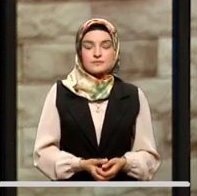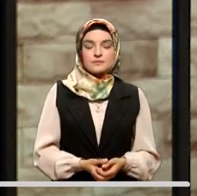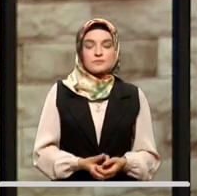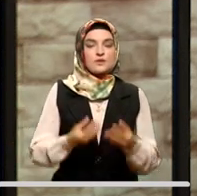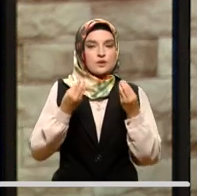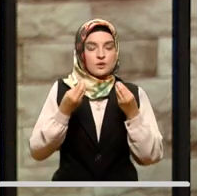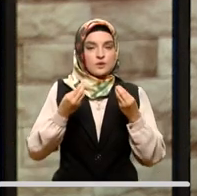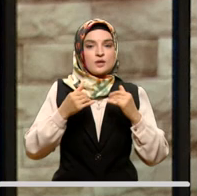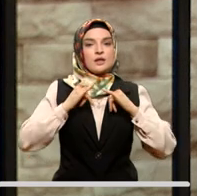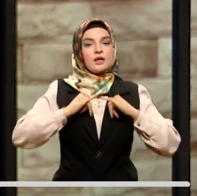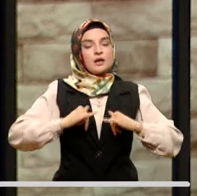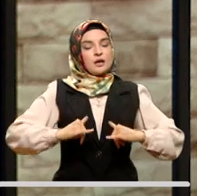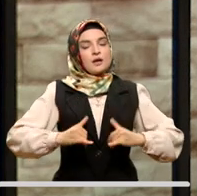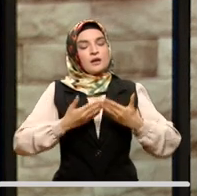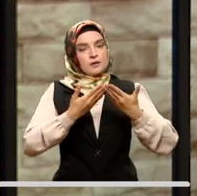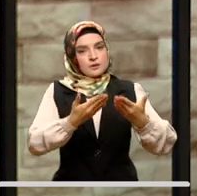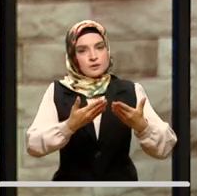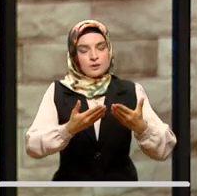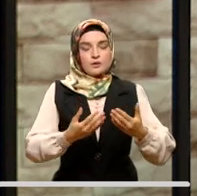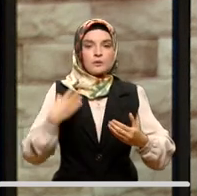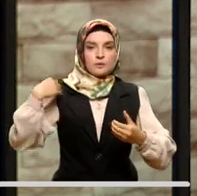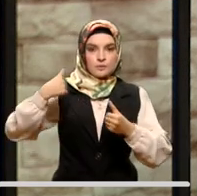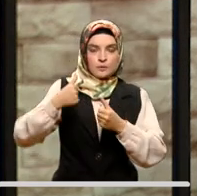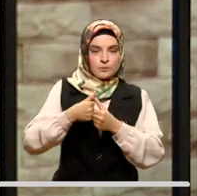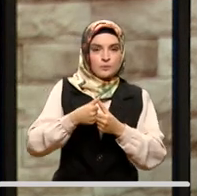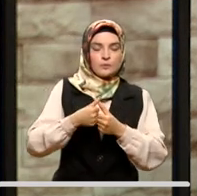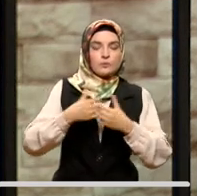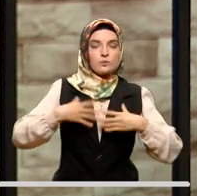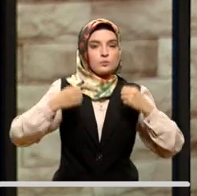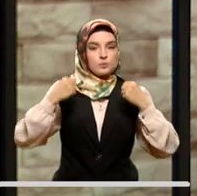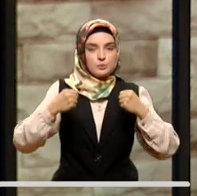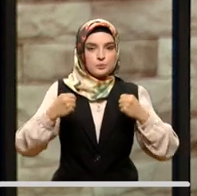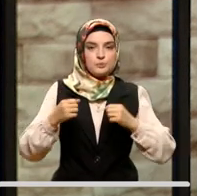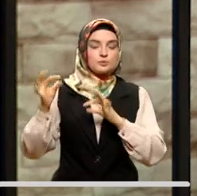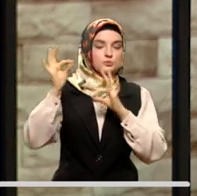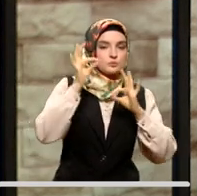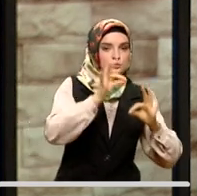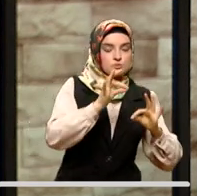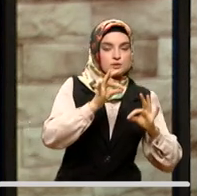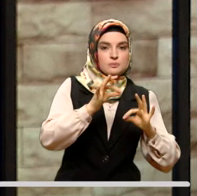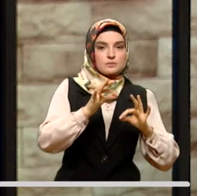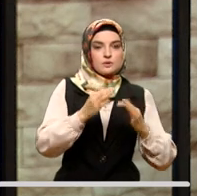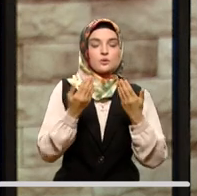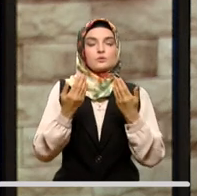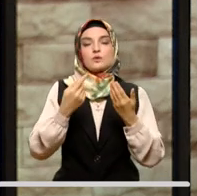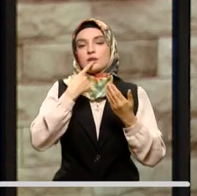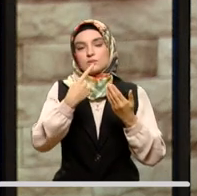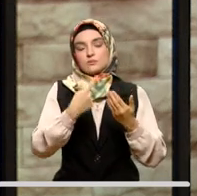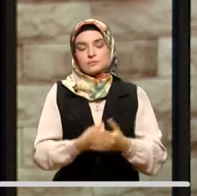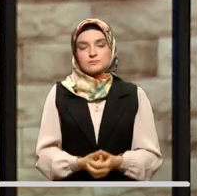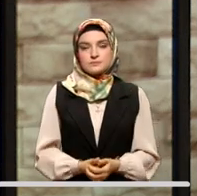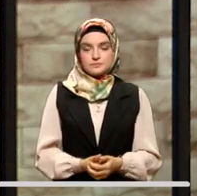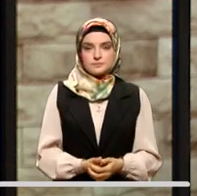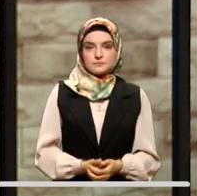tatiller diliyorum. Yeni bir sağlıklı bir şekilde yeni bir eğitim dönemine erişebilmelerinde duasını ediyorum bu cuma